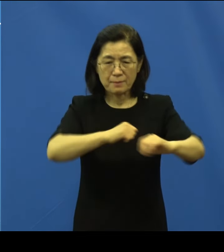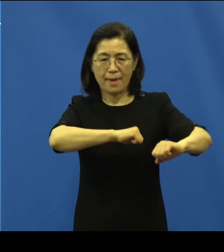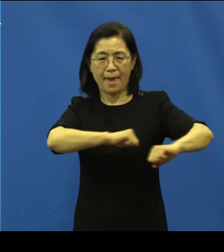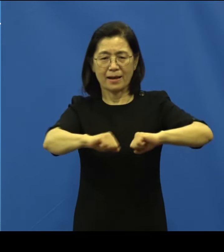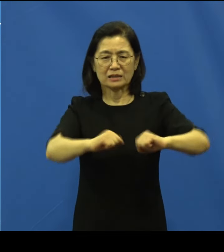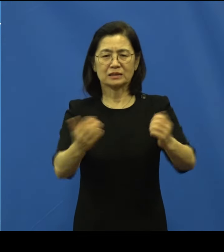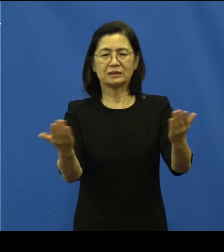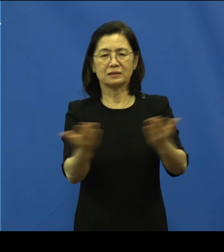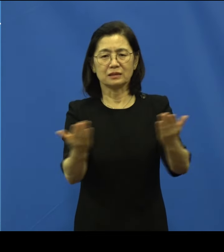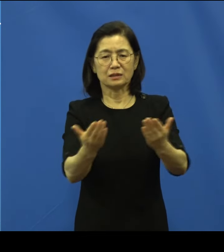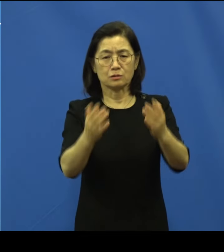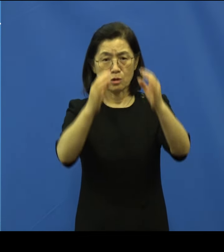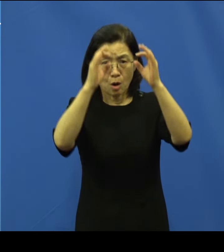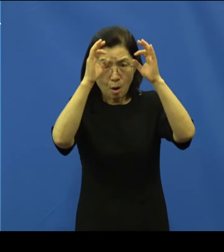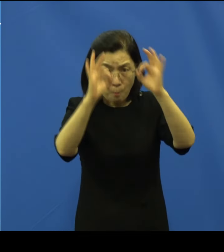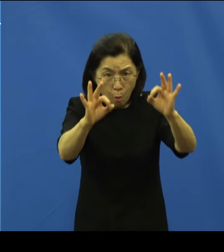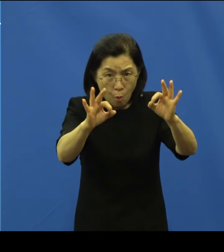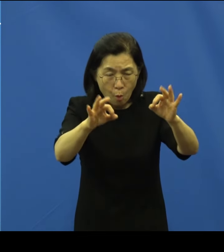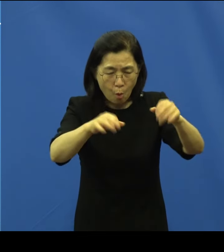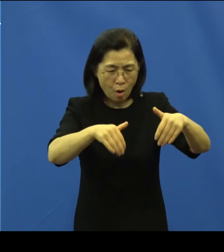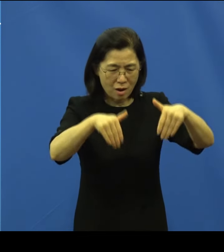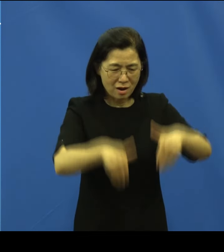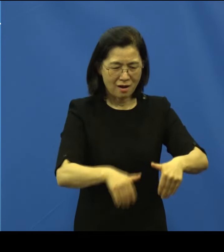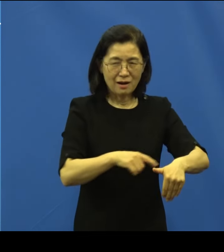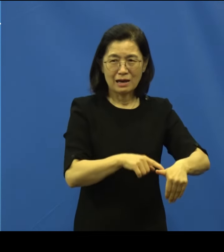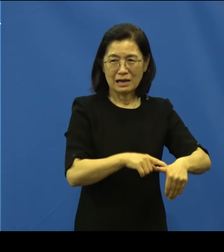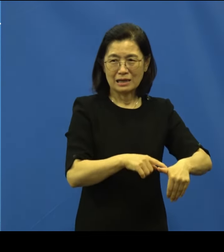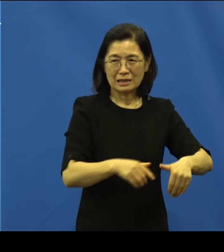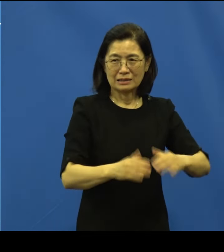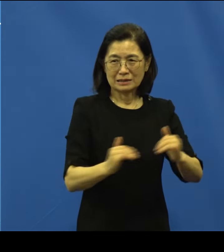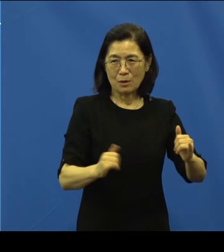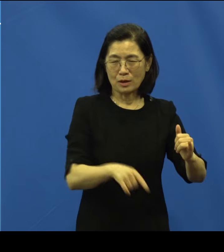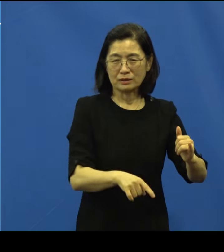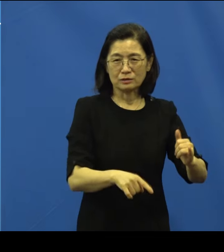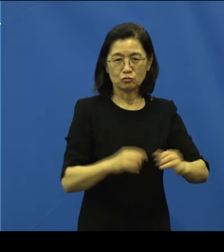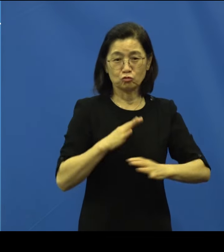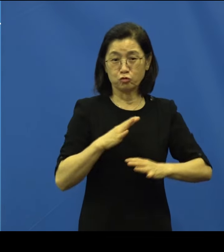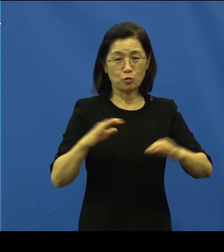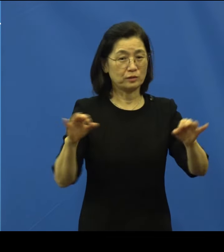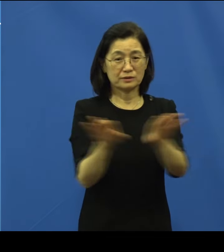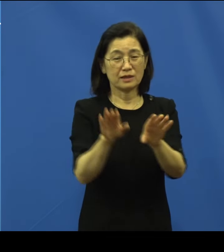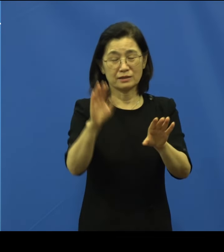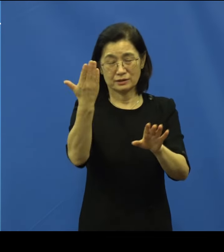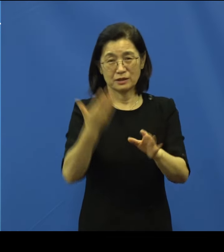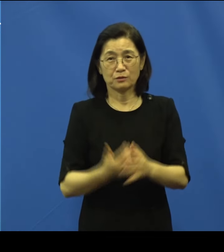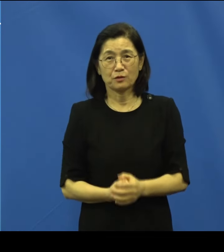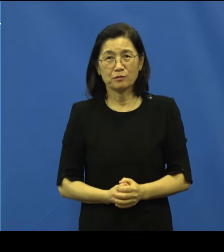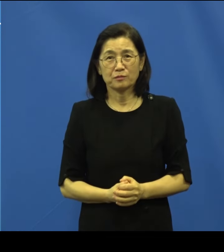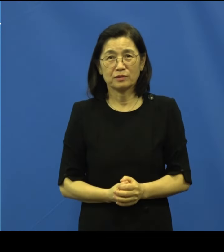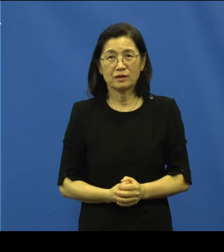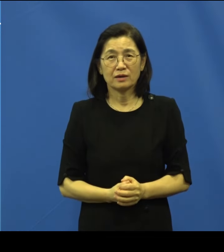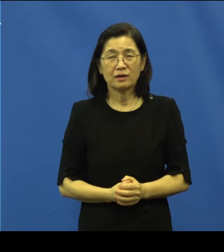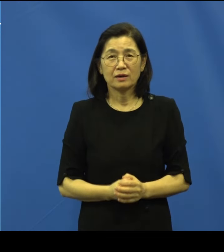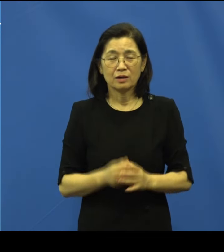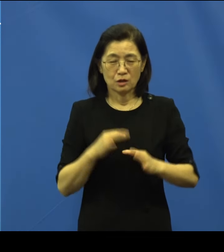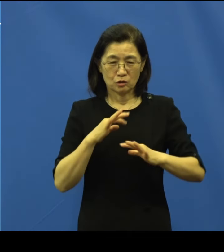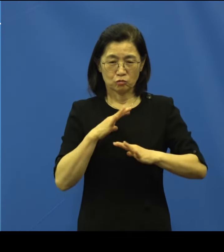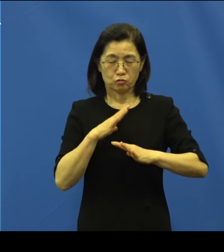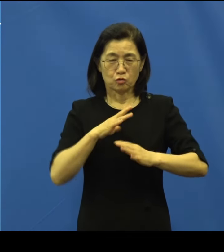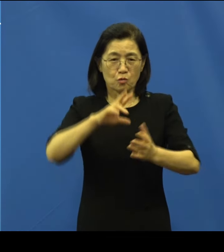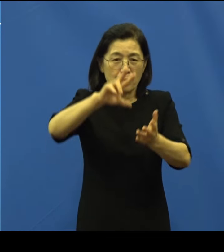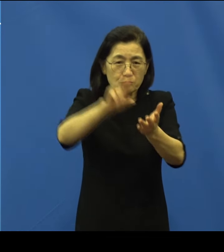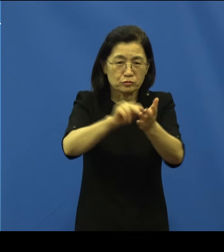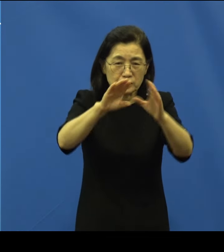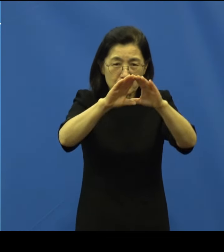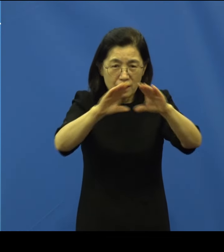거죠. 그 순간 두려움이 사라지는 것이, 두려움이 사라져버린 것입니다. 여러분, 두려움의 문제를 해결하기 위해 우리가